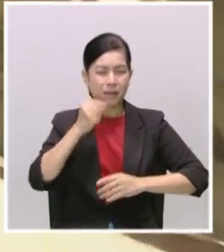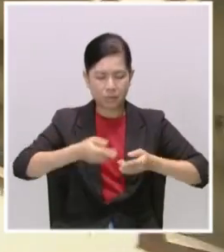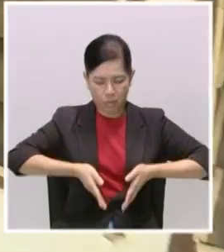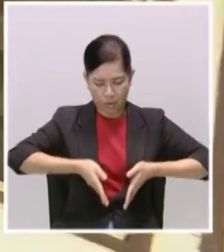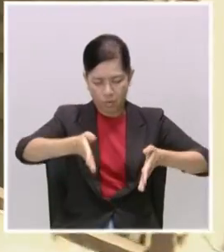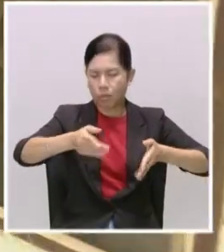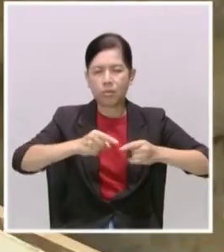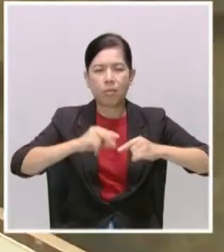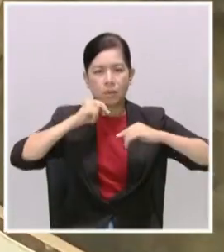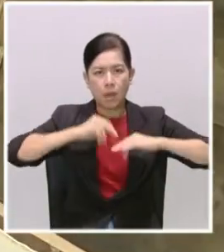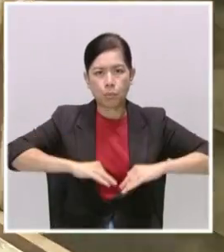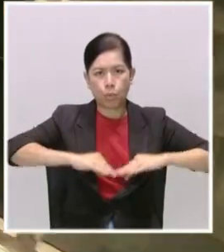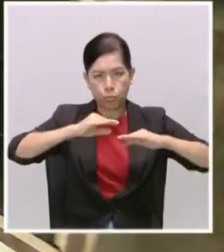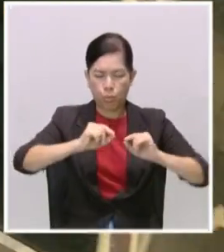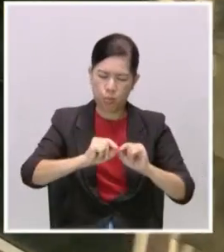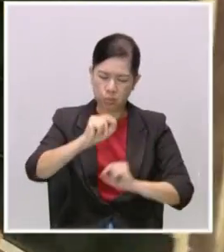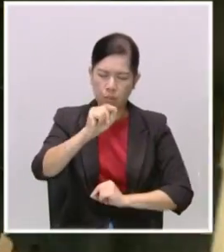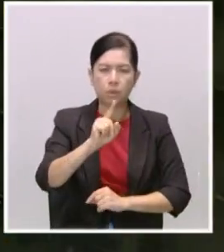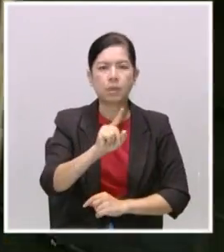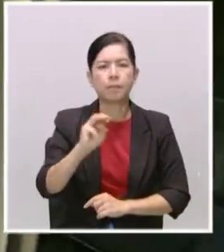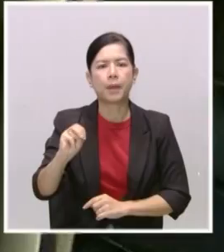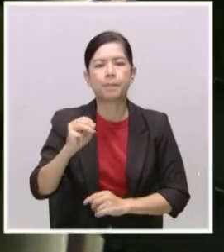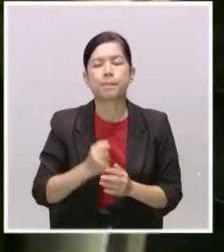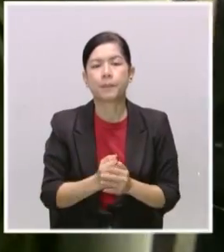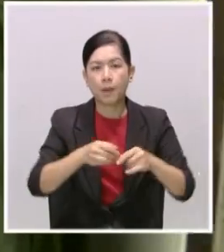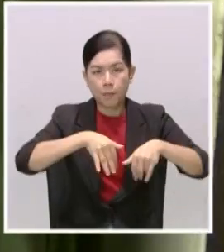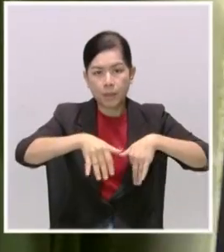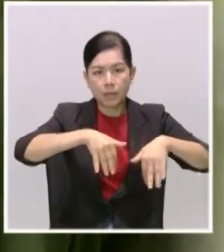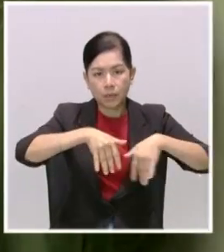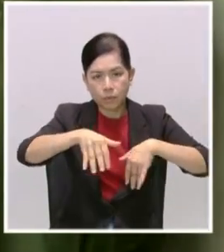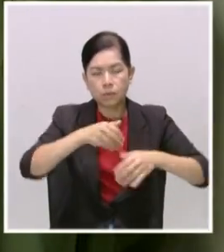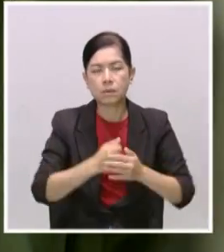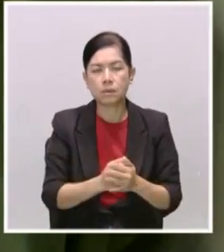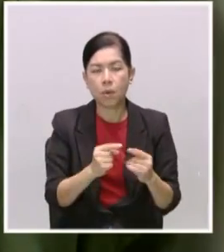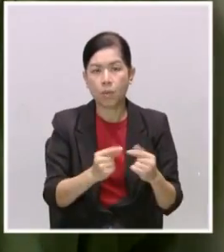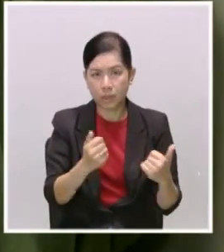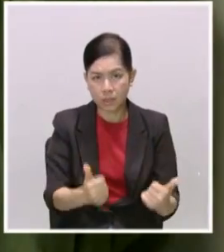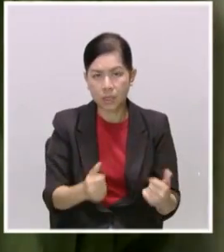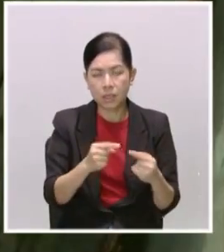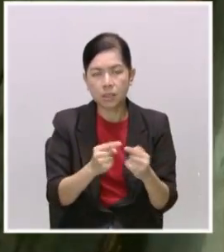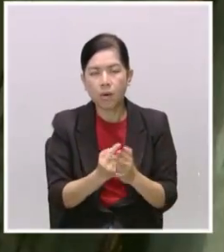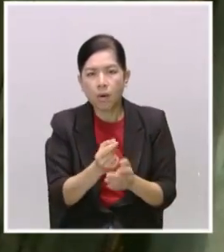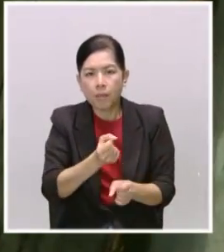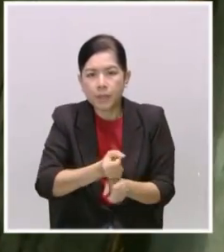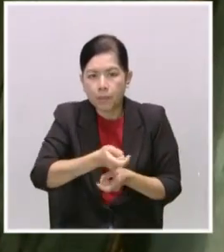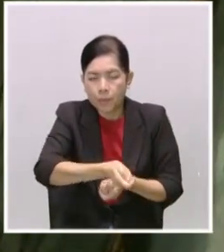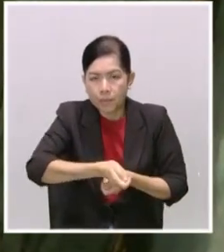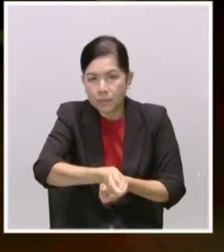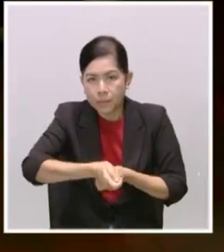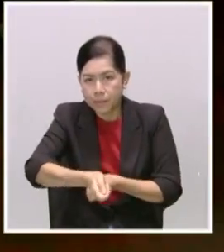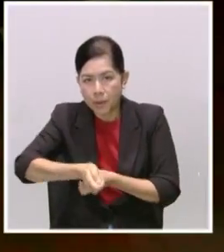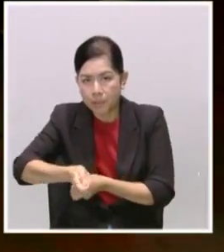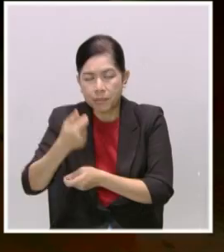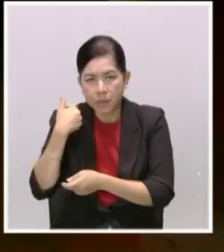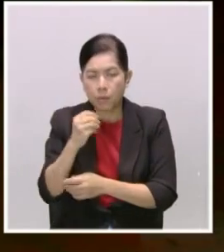หนึ่งในชาวบ้านในพื้นที่ที่ได้รับความเสียหายเช้านี้เริ่มทำความสะอาดบ้านเรือนของตนเองโดยเปิดเผยว่าน้ำท่วมในครั้งนี้ถือว่าเป็นครั้ง